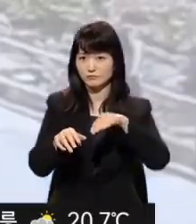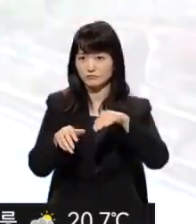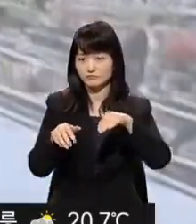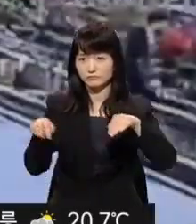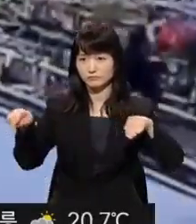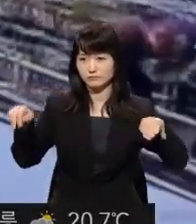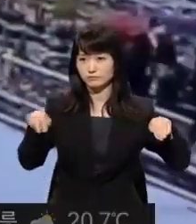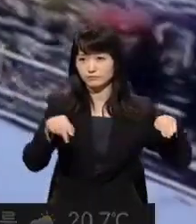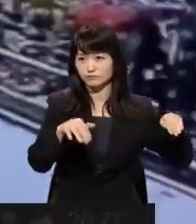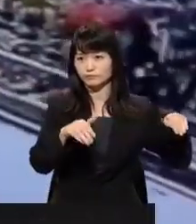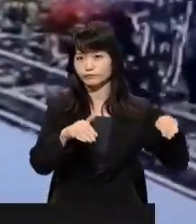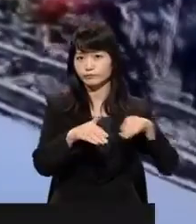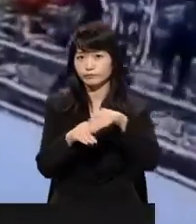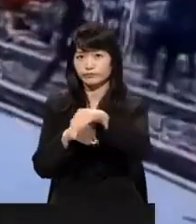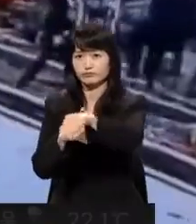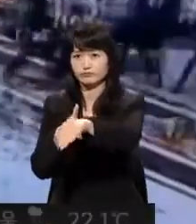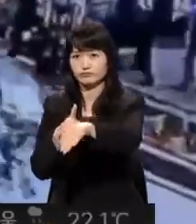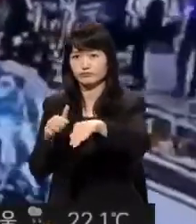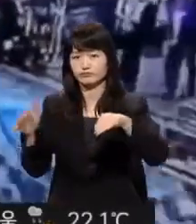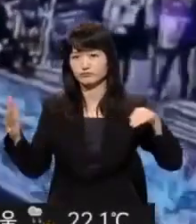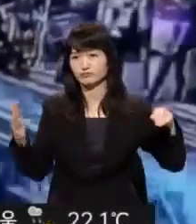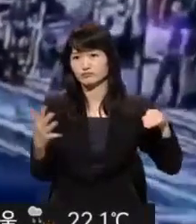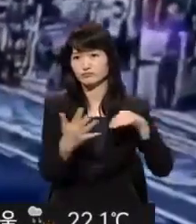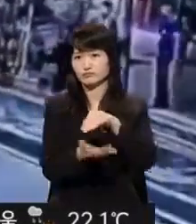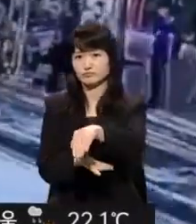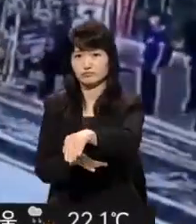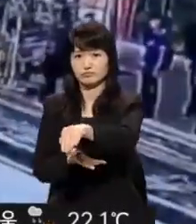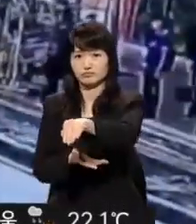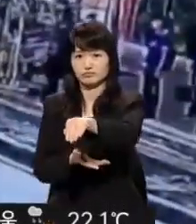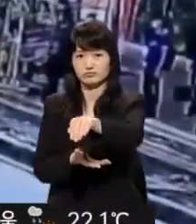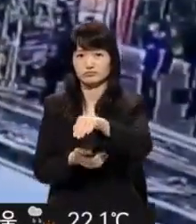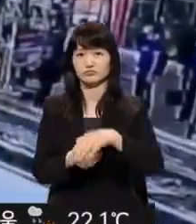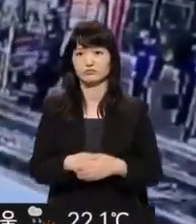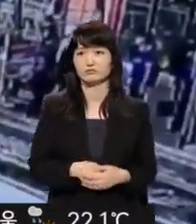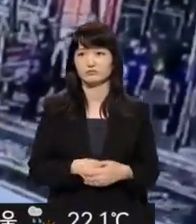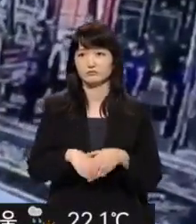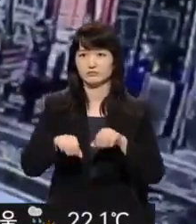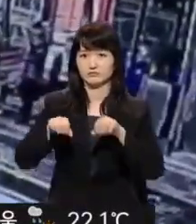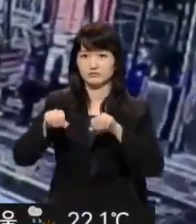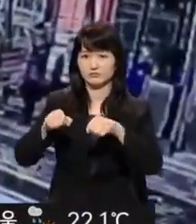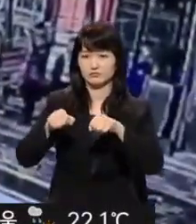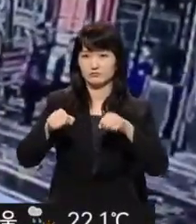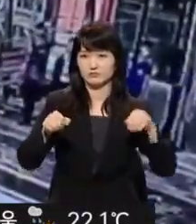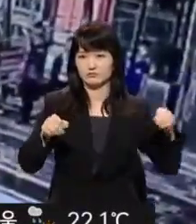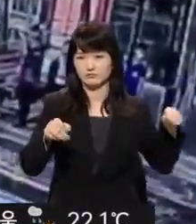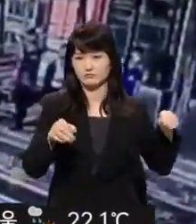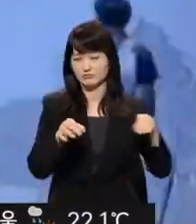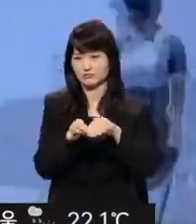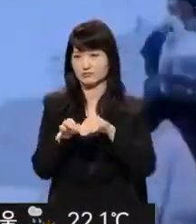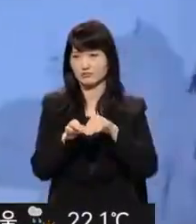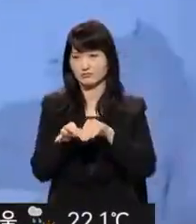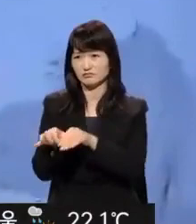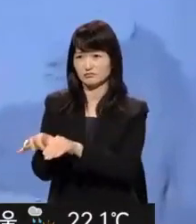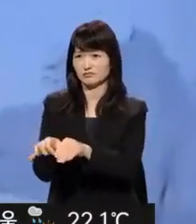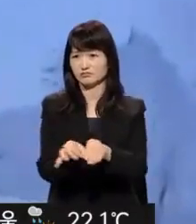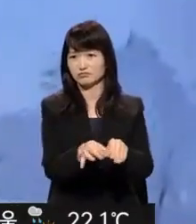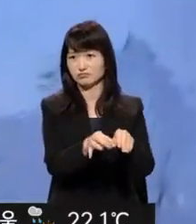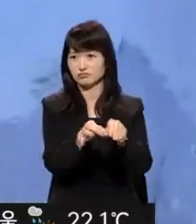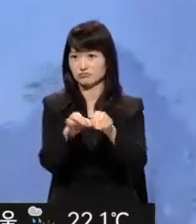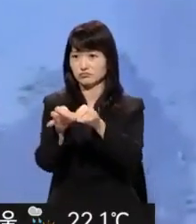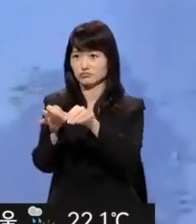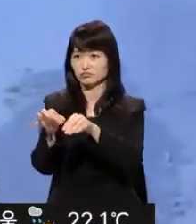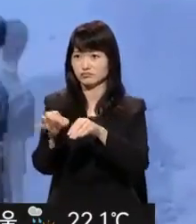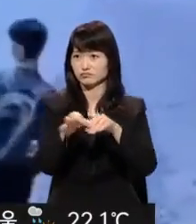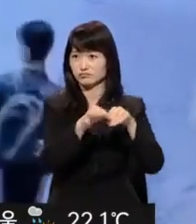건너던 사람들을 들이받고 그대로 달아나버립니다. 심지어는 오토바이와 그 운전자를 매단 채로 빠르게 질주하는데요.